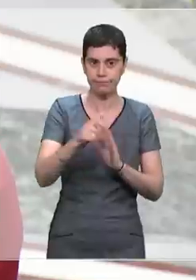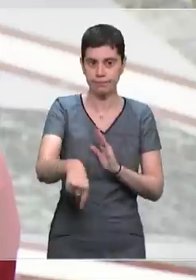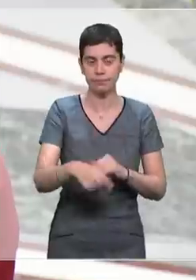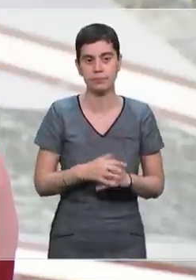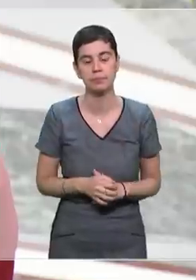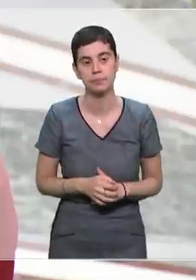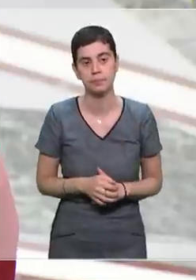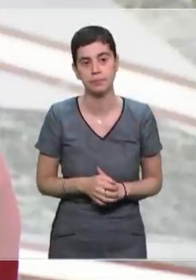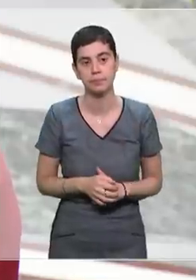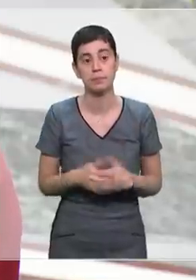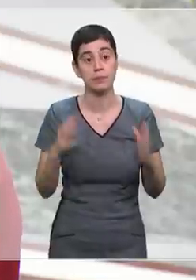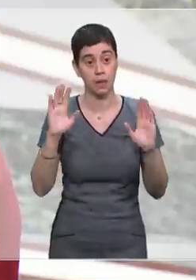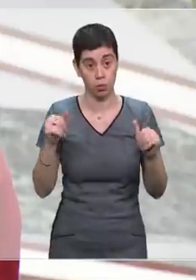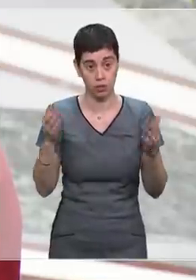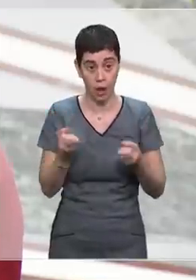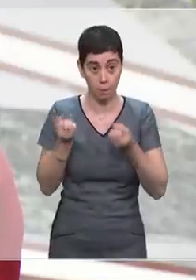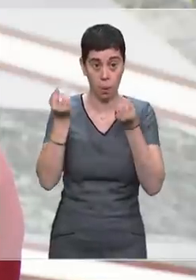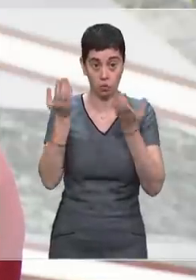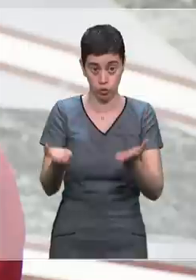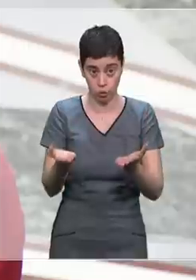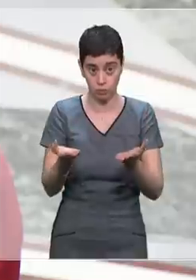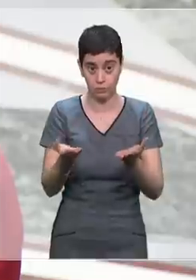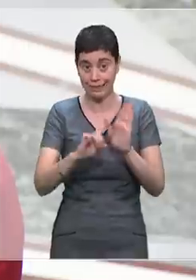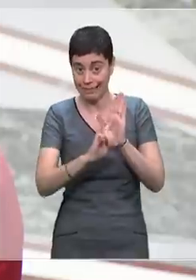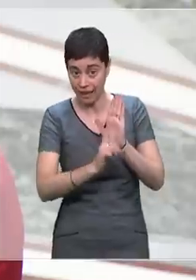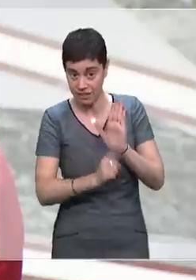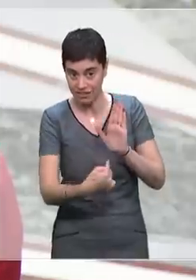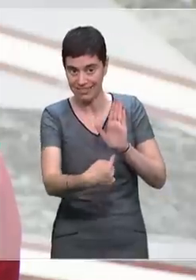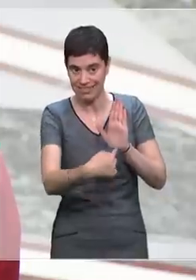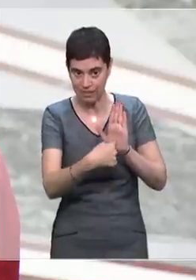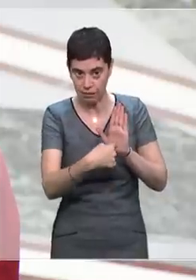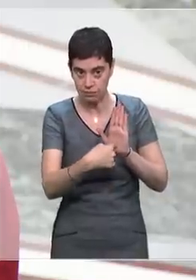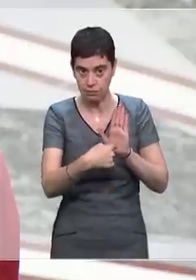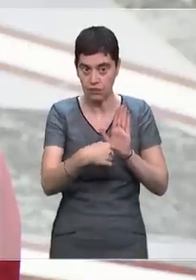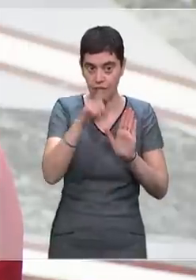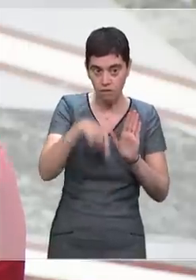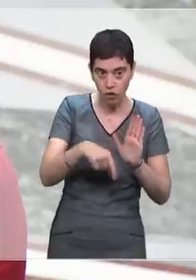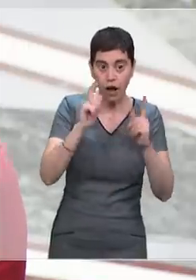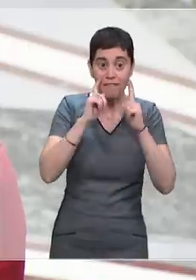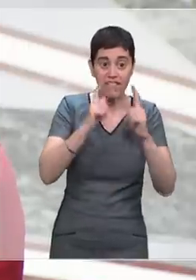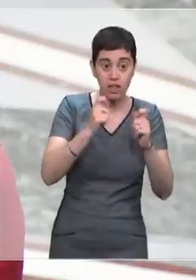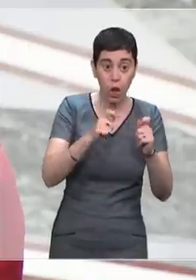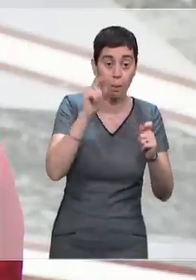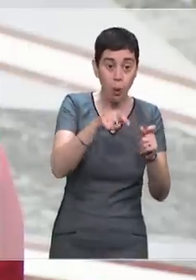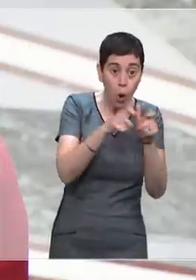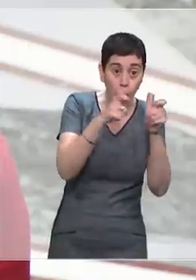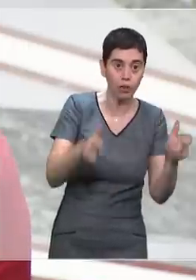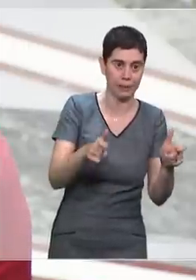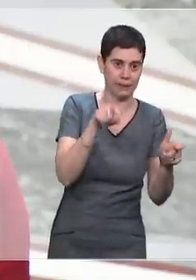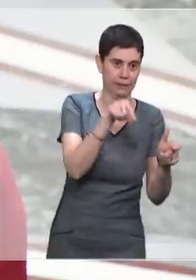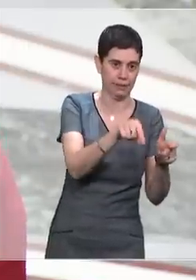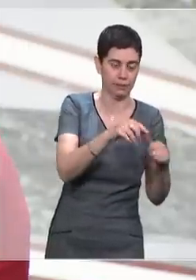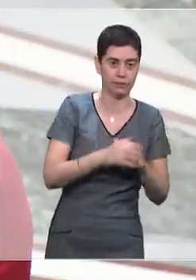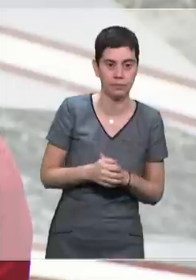au fondement de la proposition de directive sur le devoir de vigilance des entreprises en matière de durabilité que